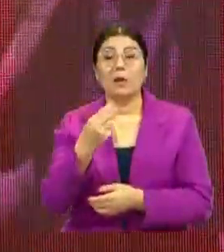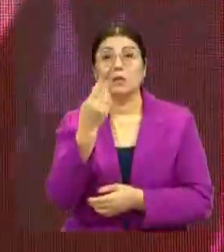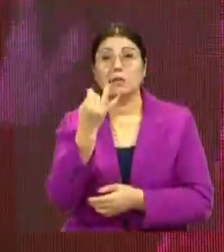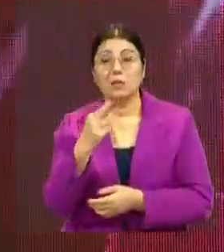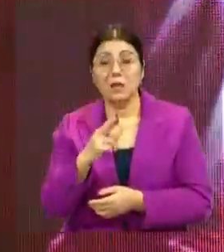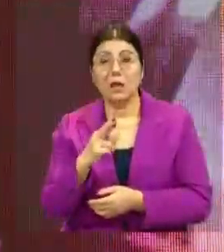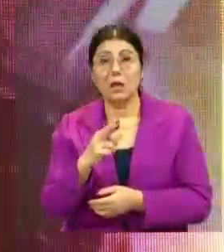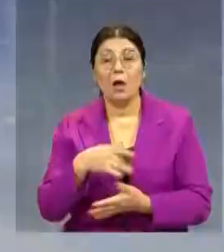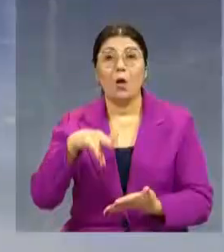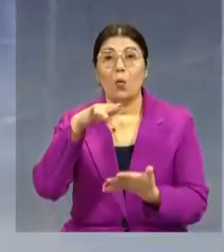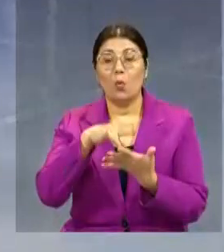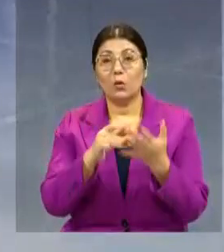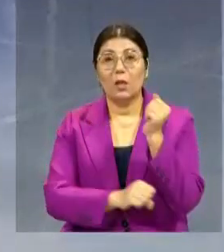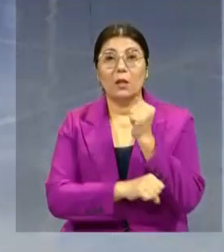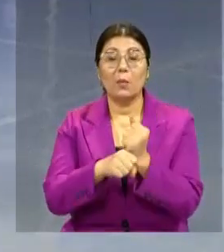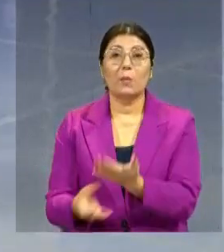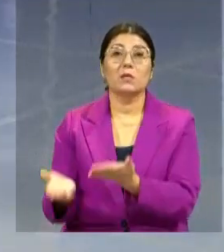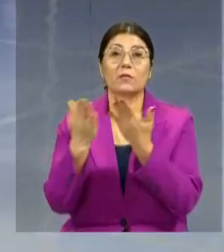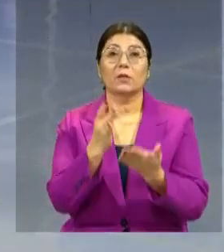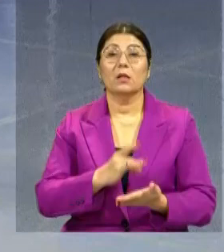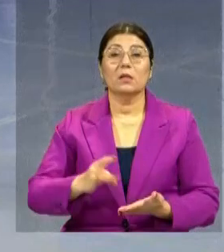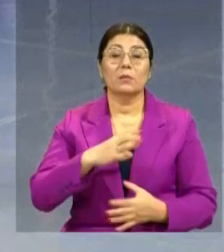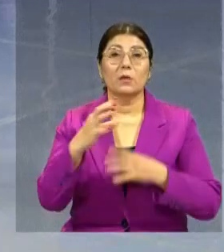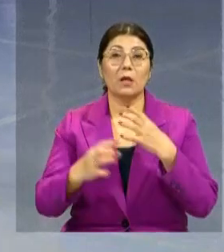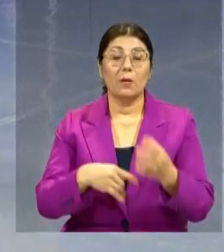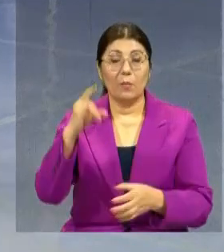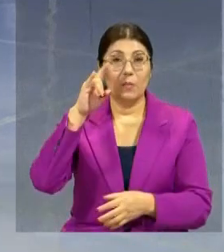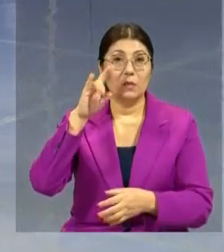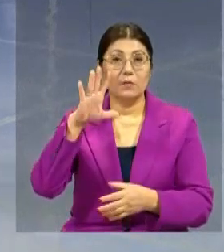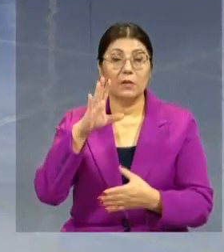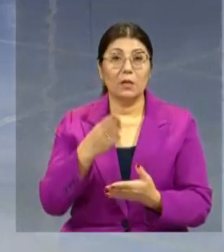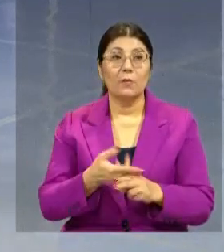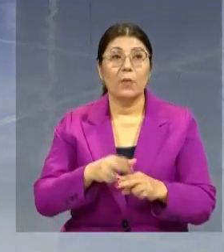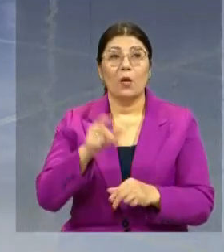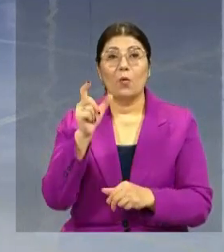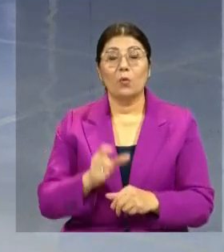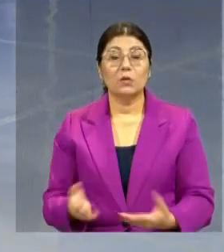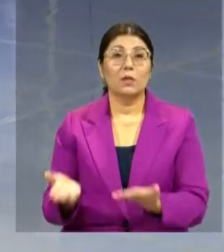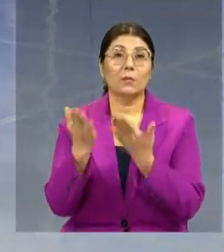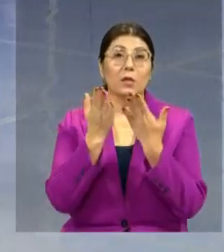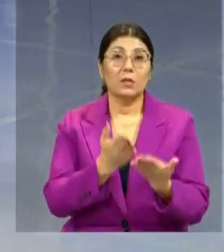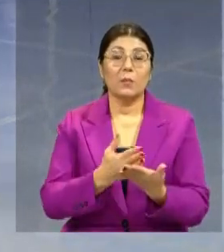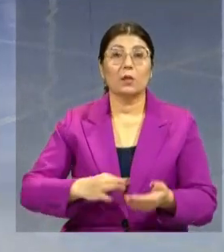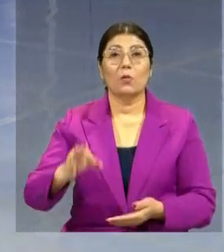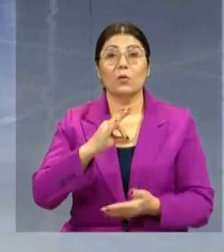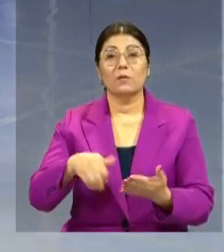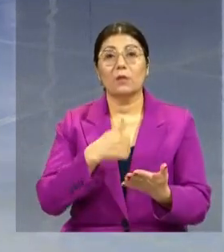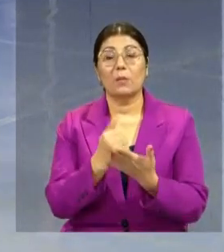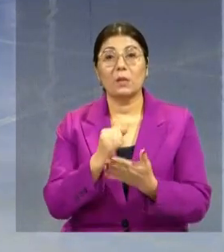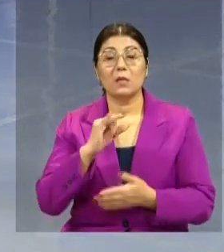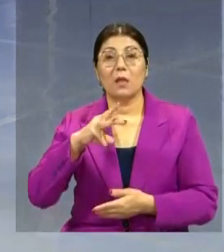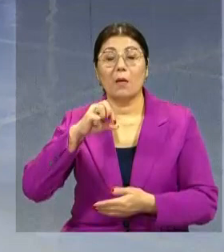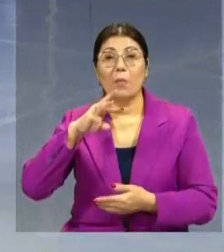маман шақырдық біз. Облыс көлемінде, республика әлем көлемінде танымал сол кісілермен шақыртып біз облыстың бас имамы бар